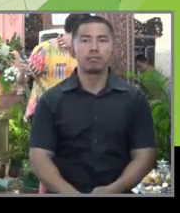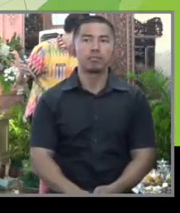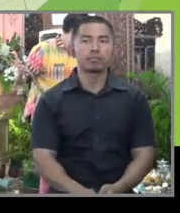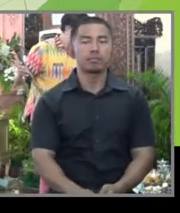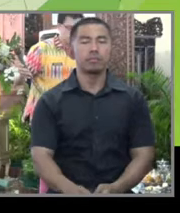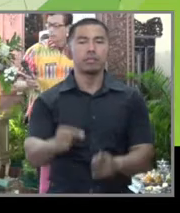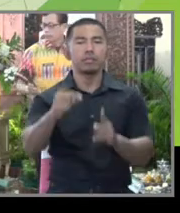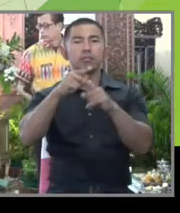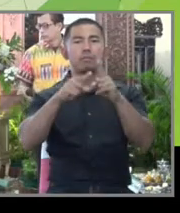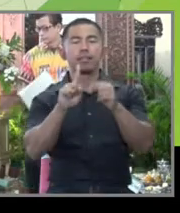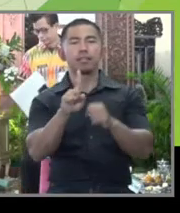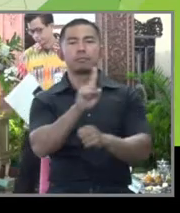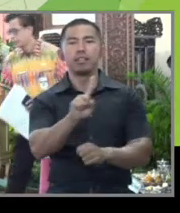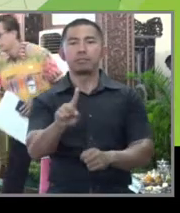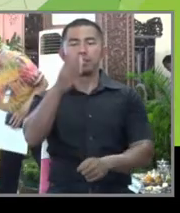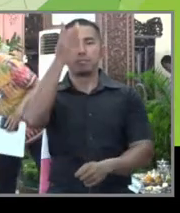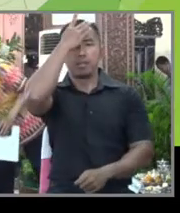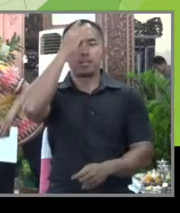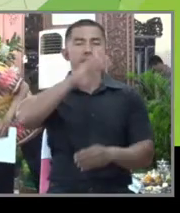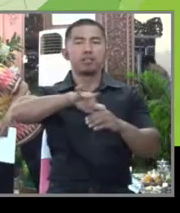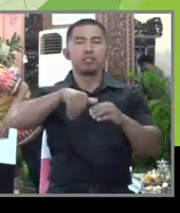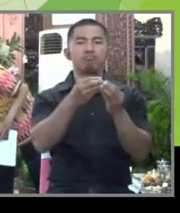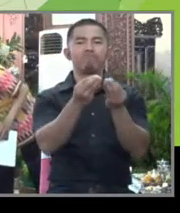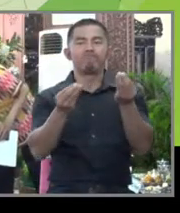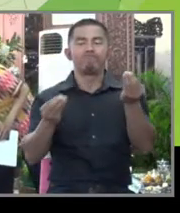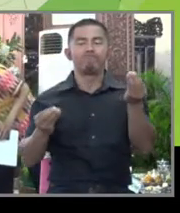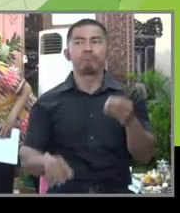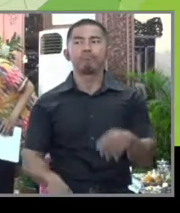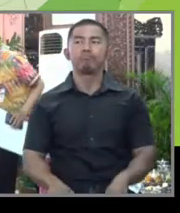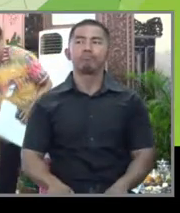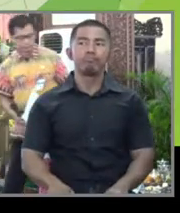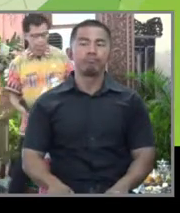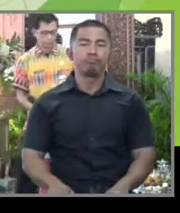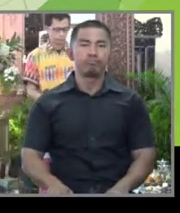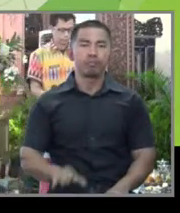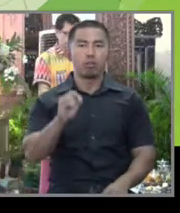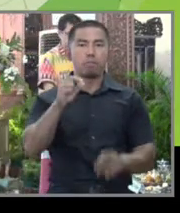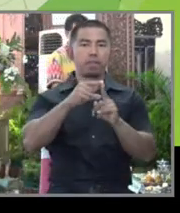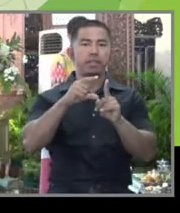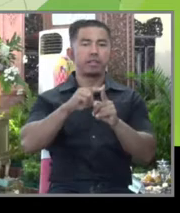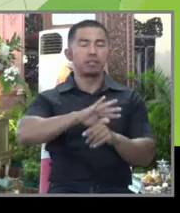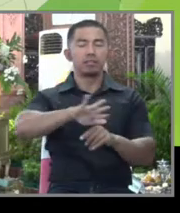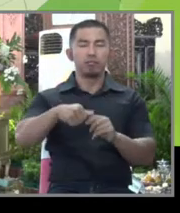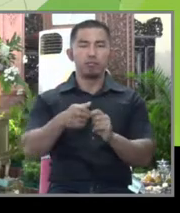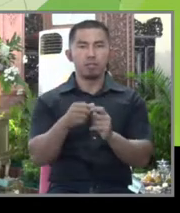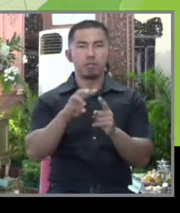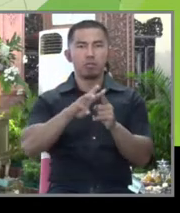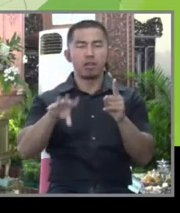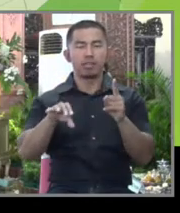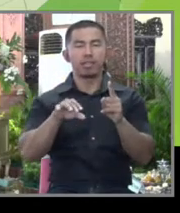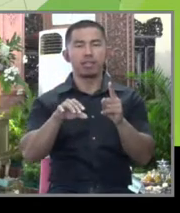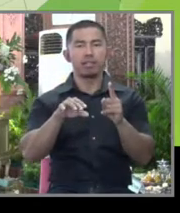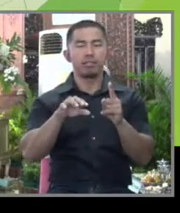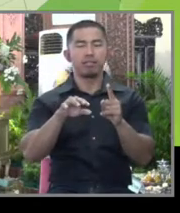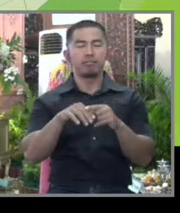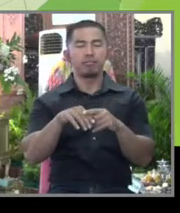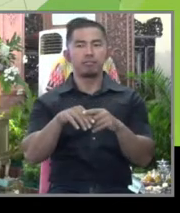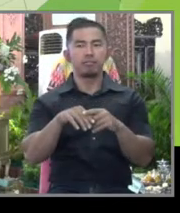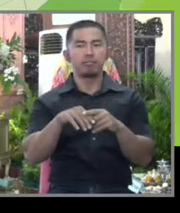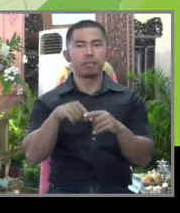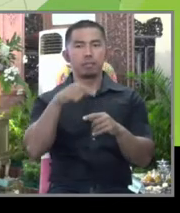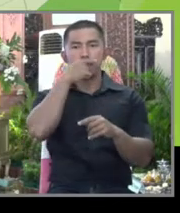Karsidepati masing-masing beserta jajaran Forkopimda, OPD dan perwakilan komunitas masyarakatnya,